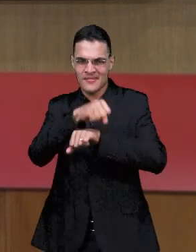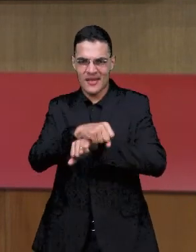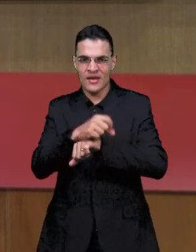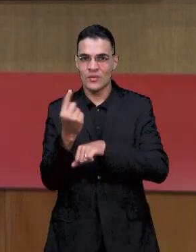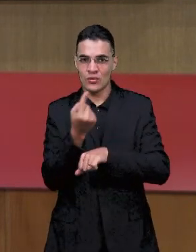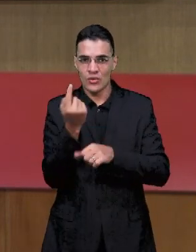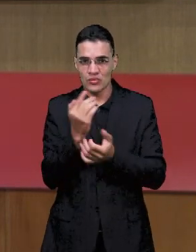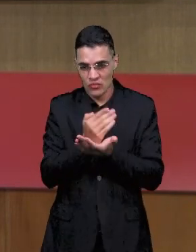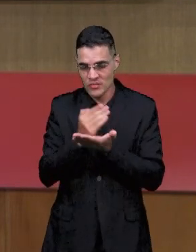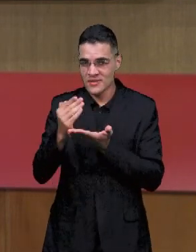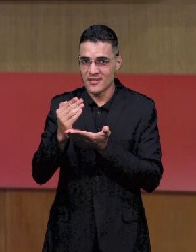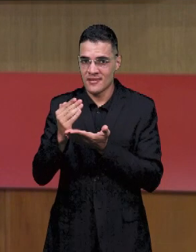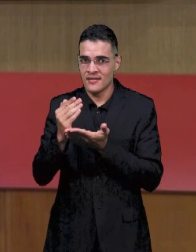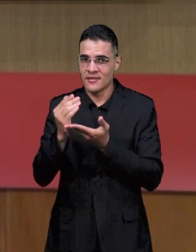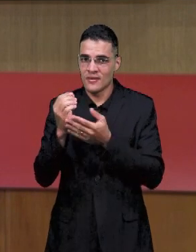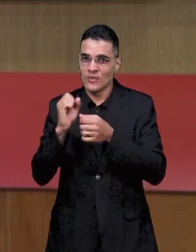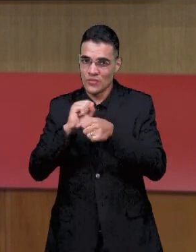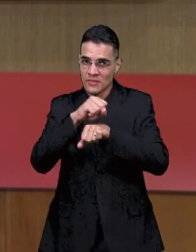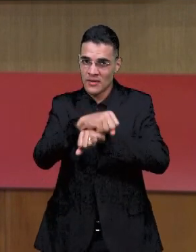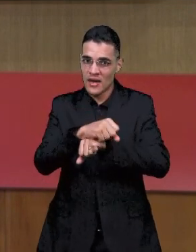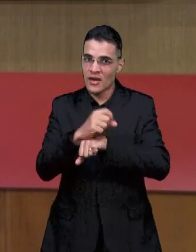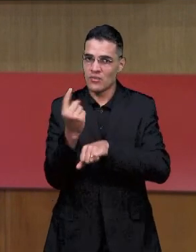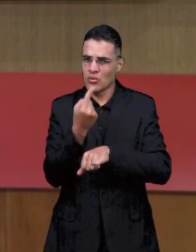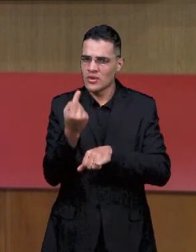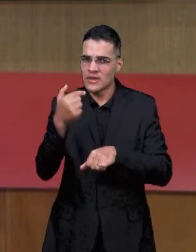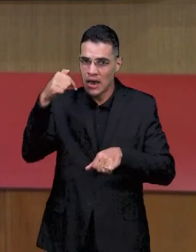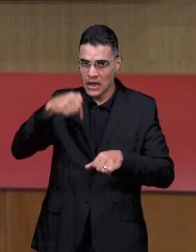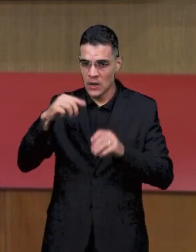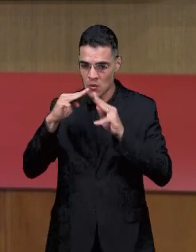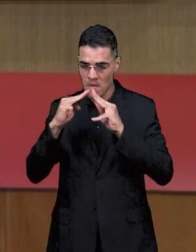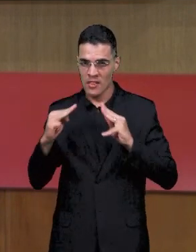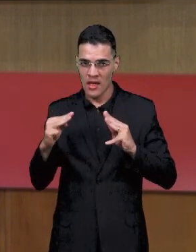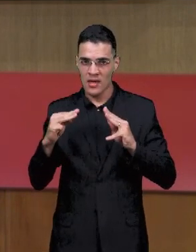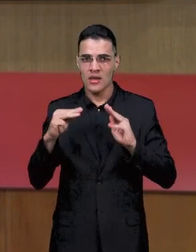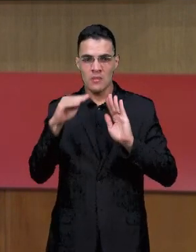сестры. И мы хотели бы напомнить, что мы